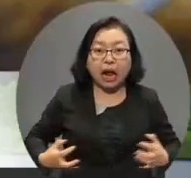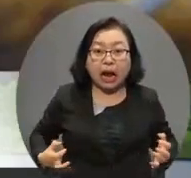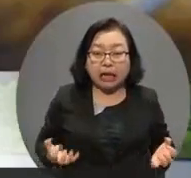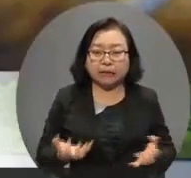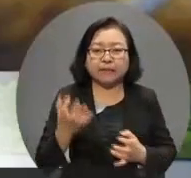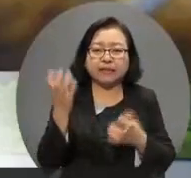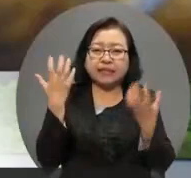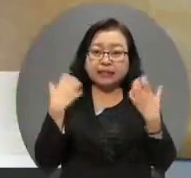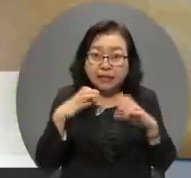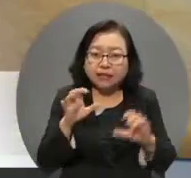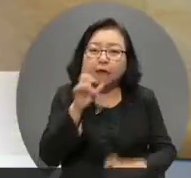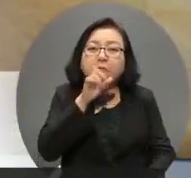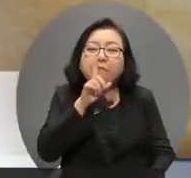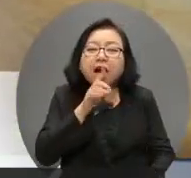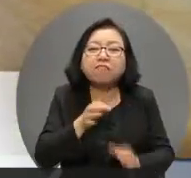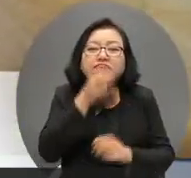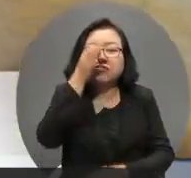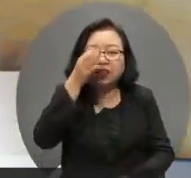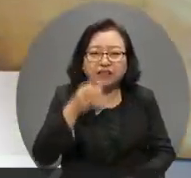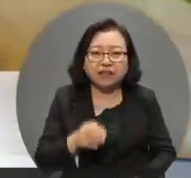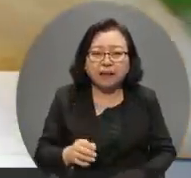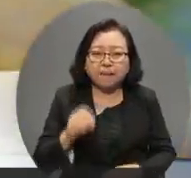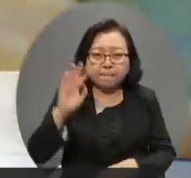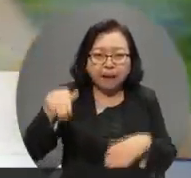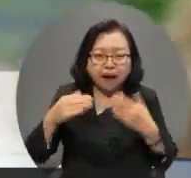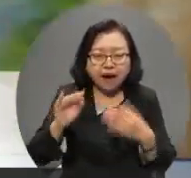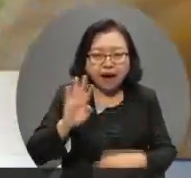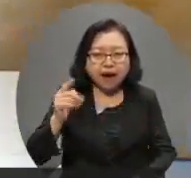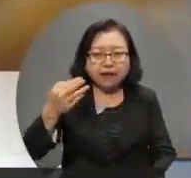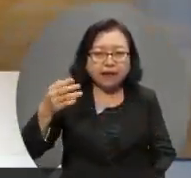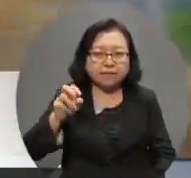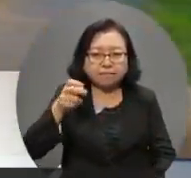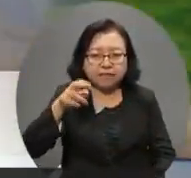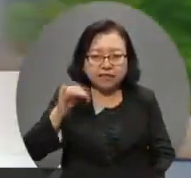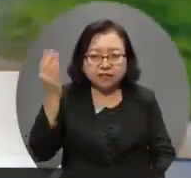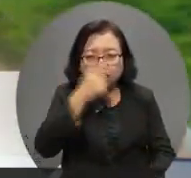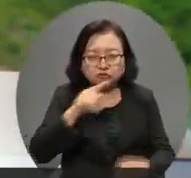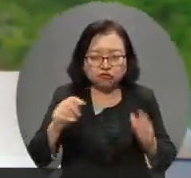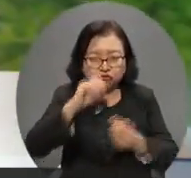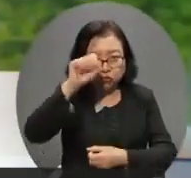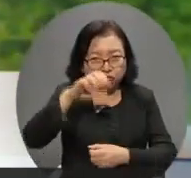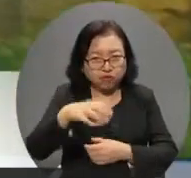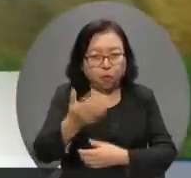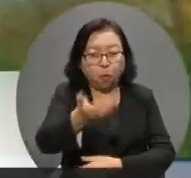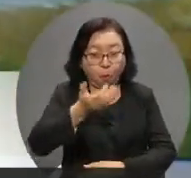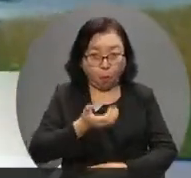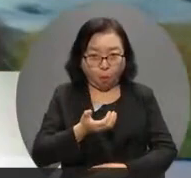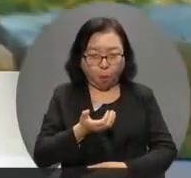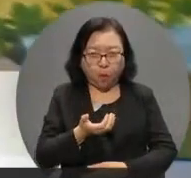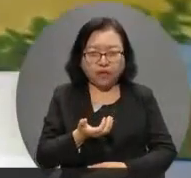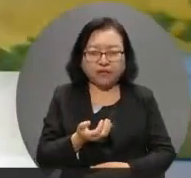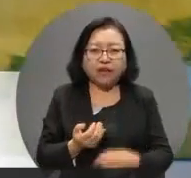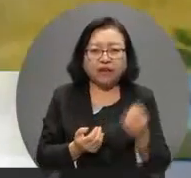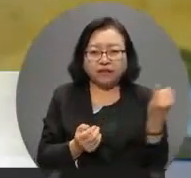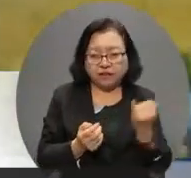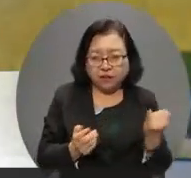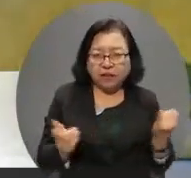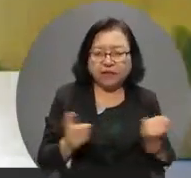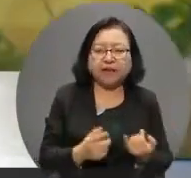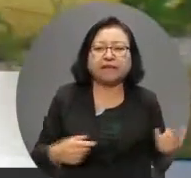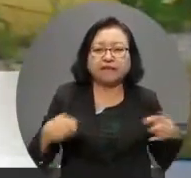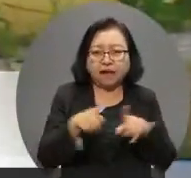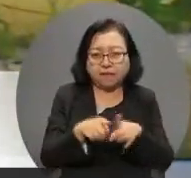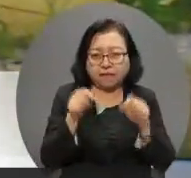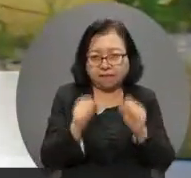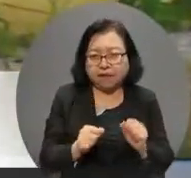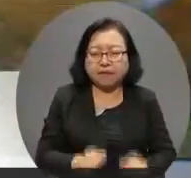불렸던 바람이가 청주 동물원으로 거처를 옮긴 지 석 달여 만에 암컷과 한방을 쓰기 시작했습니다. 그동안